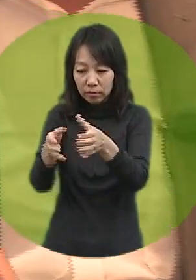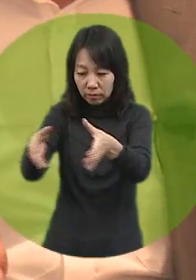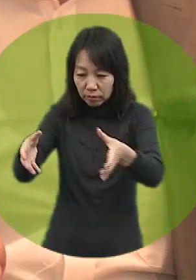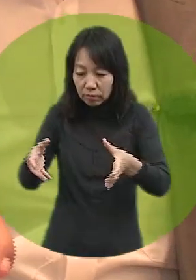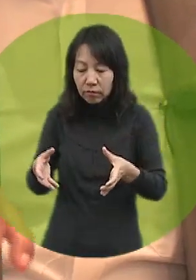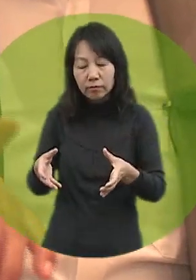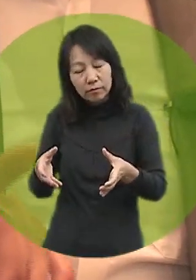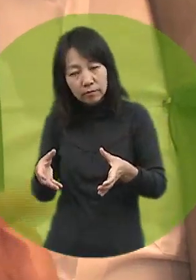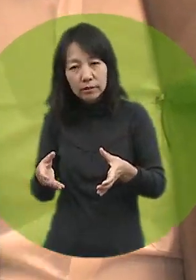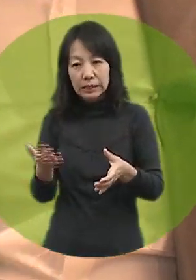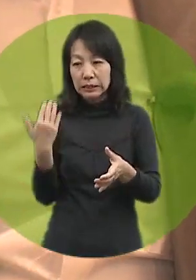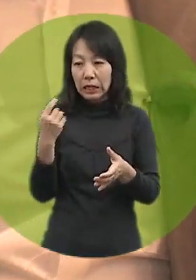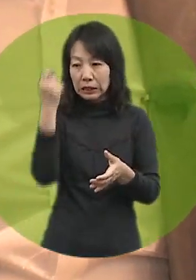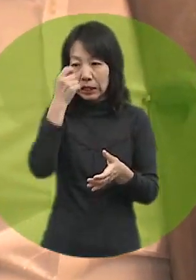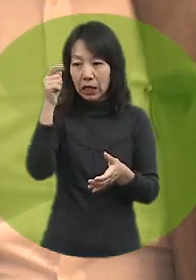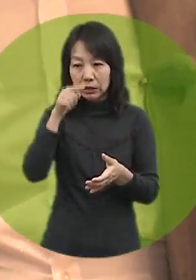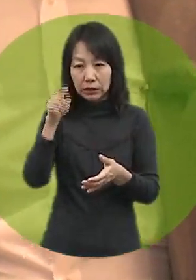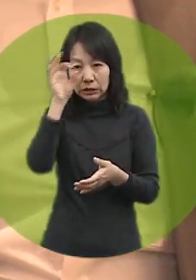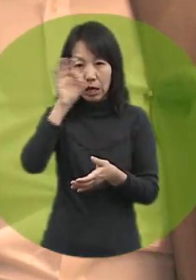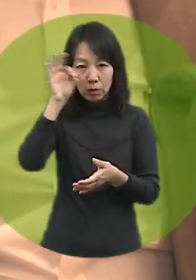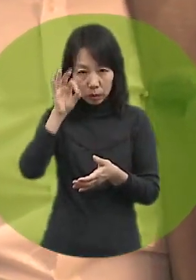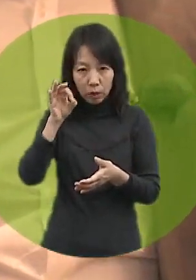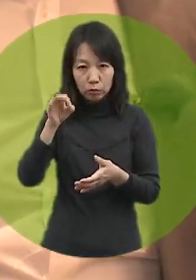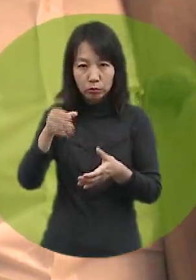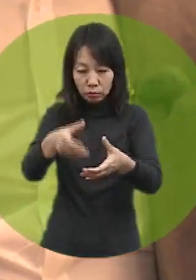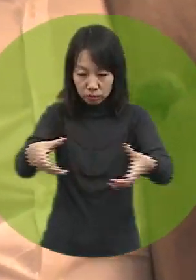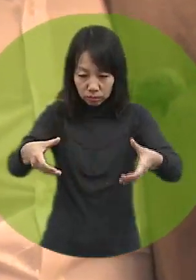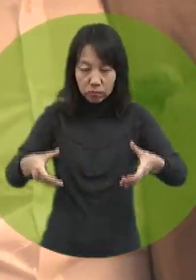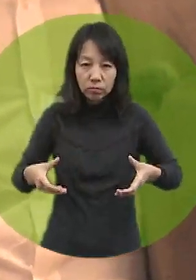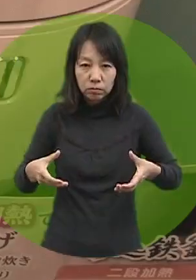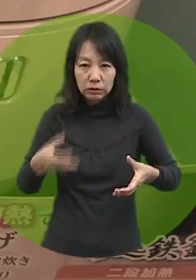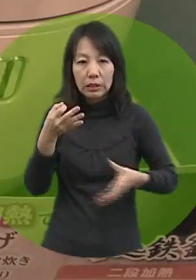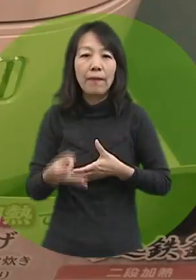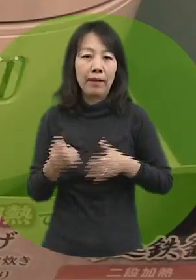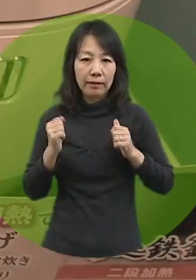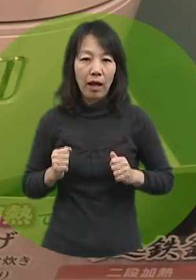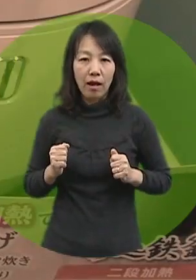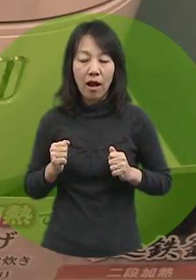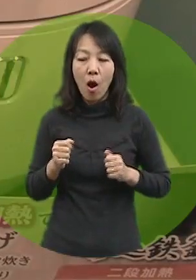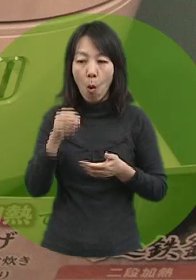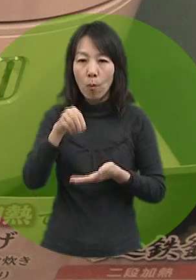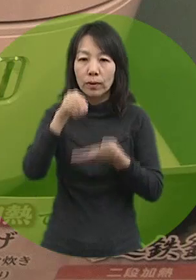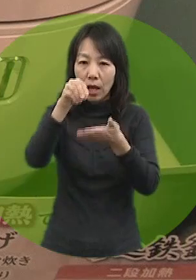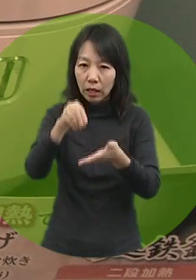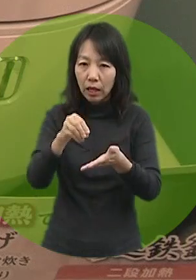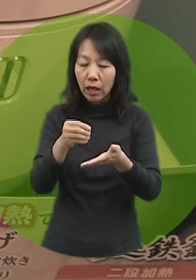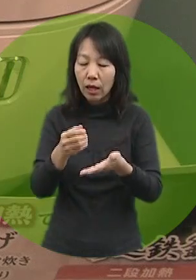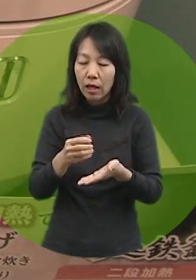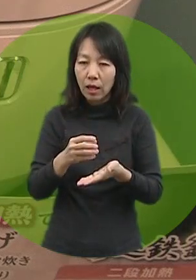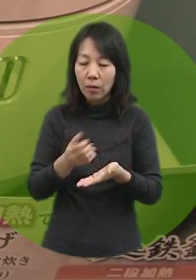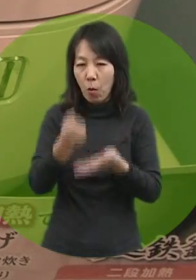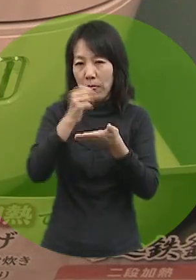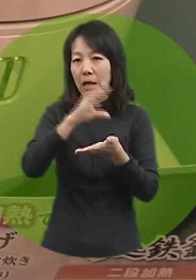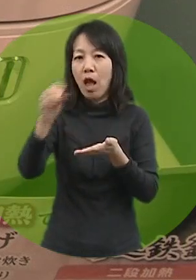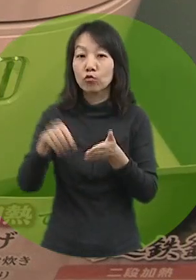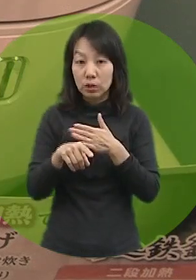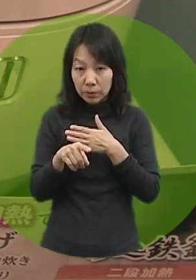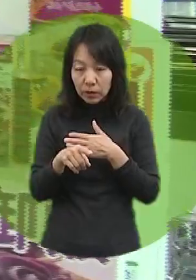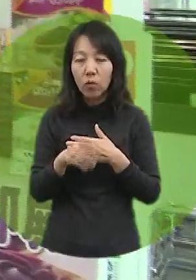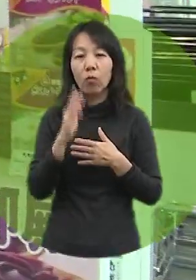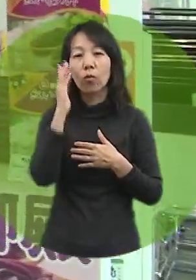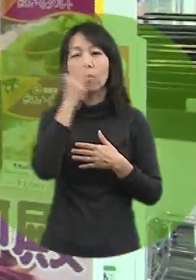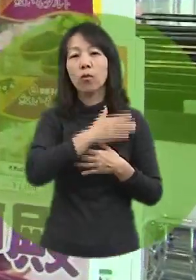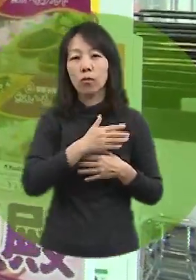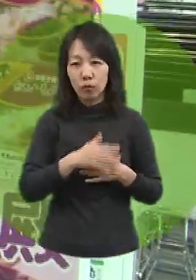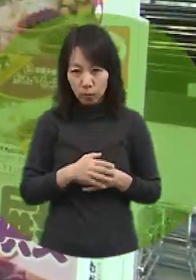っても外国人観光客の方、炊飯器持ってました ね。持ってる人いましたね、 それがね。 確かに。 こういうことなんだ。お土産で持って帰るんですね。